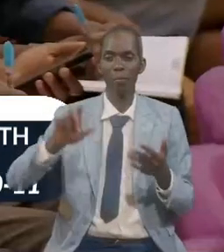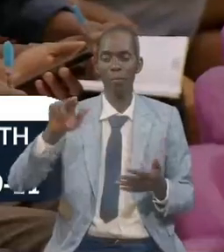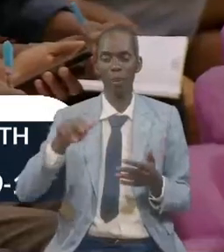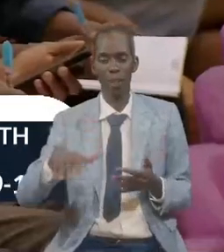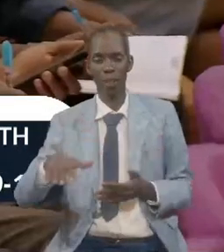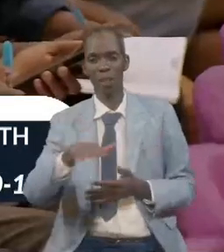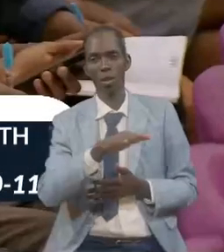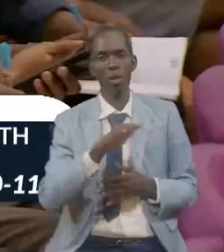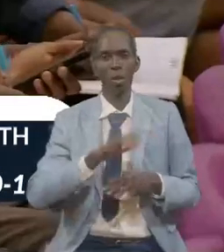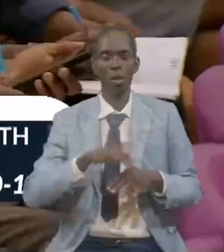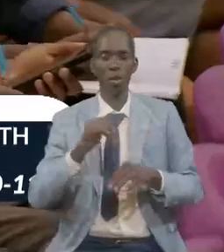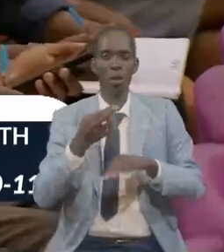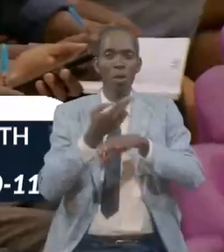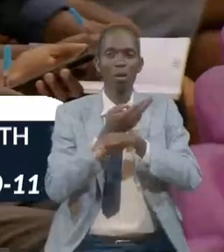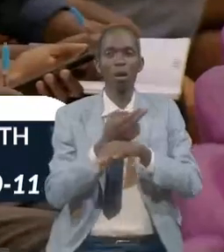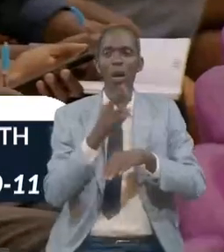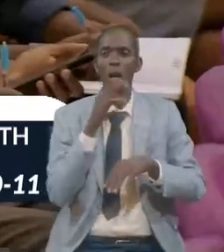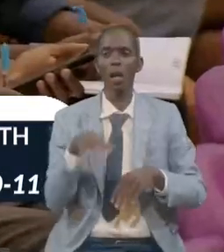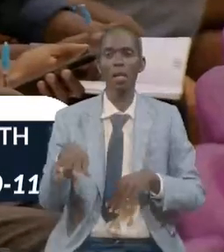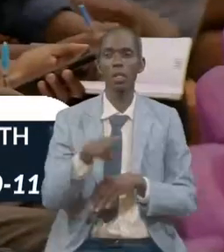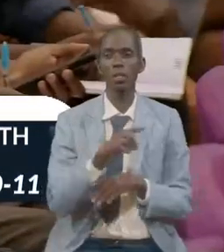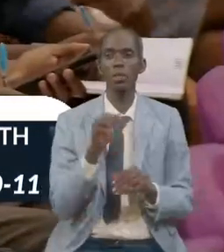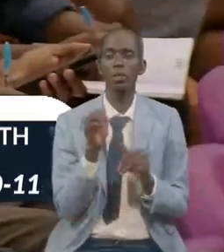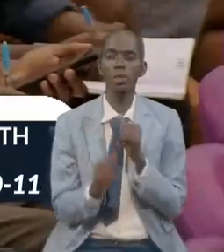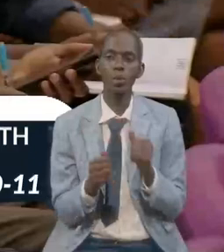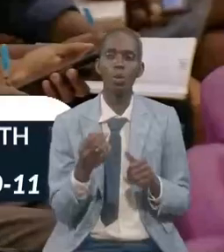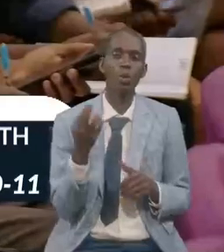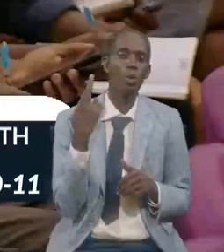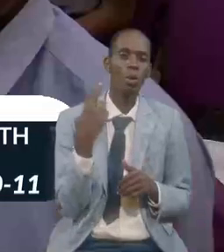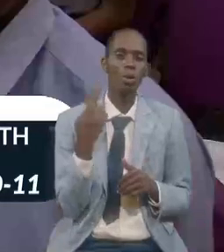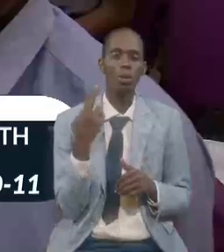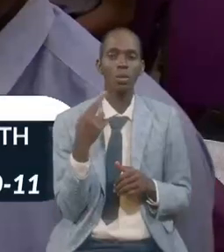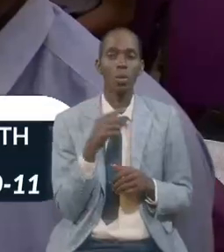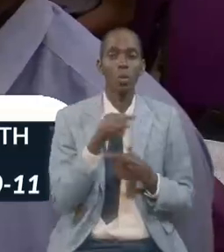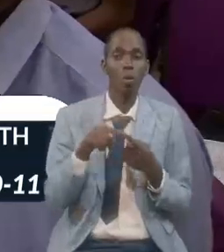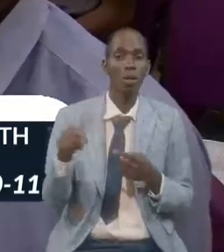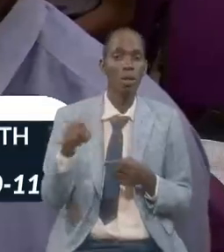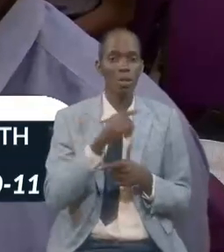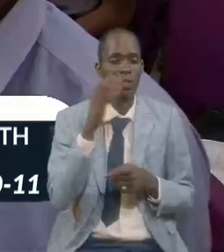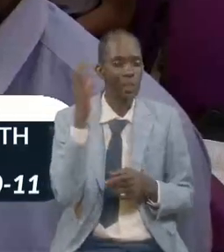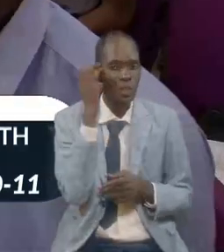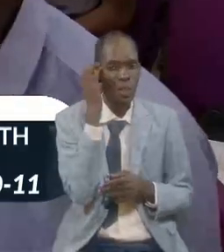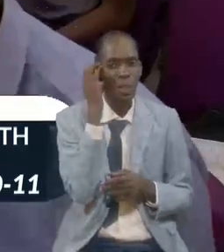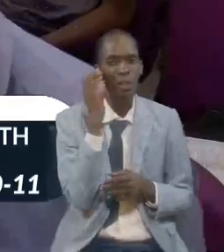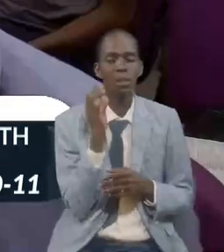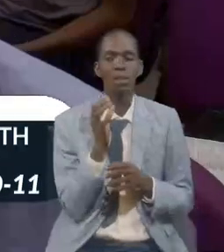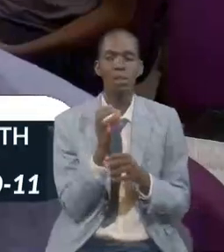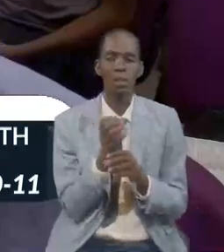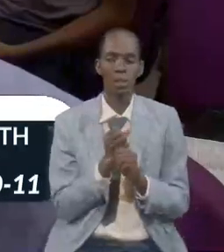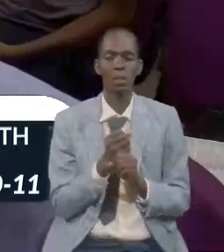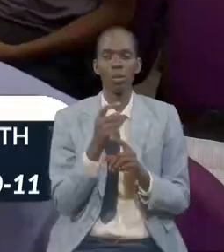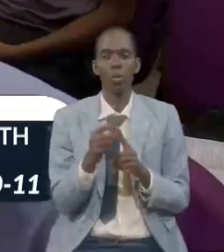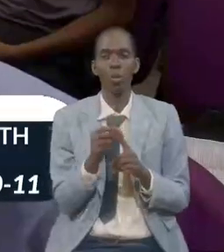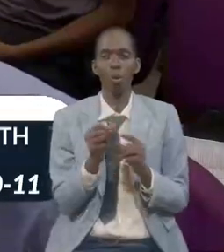Ceux qui sont sur le roc, ce sont ceux qui, lorsqu'ils entendent la parole, la reçoivent avec joie.